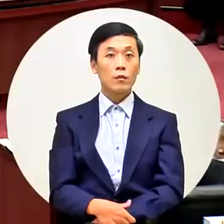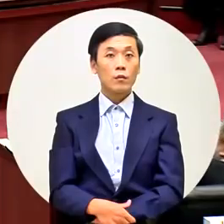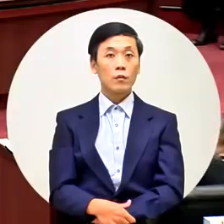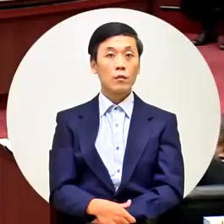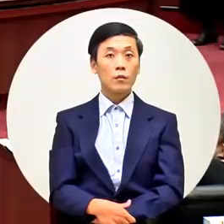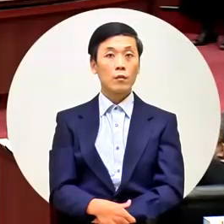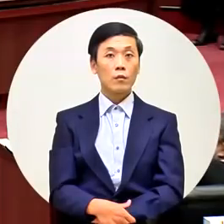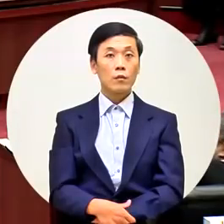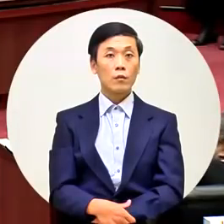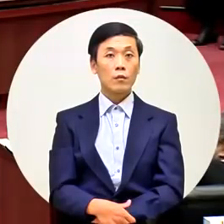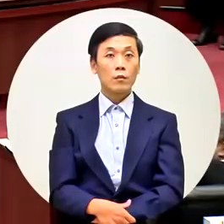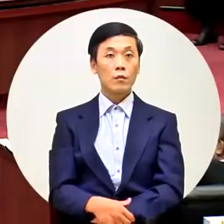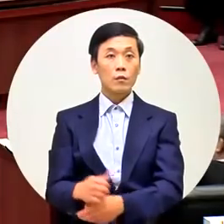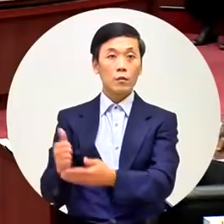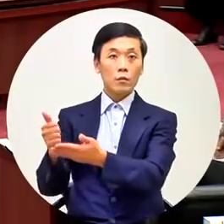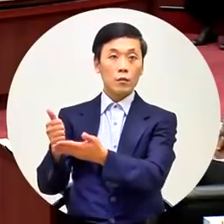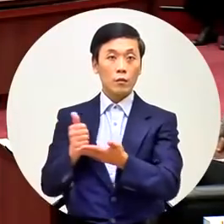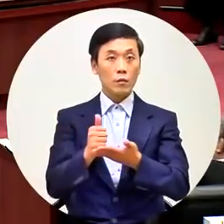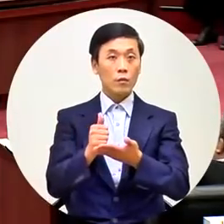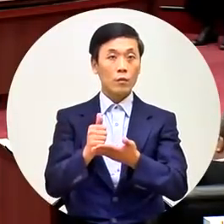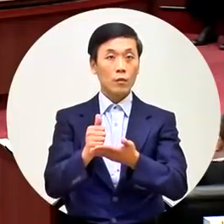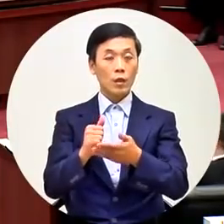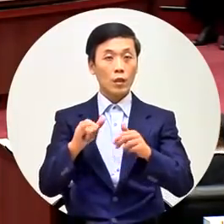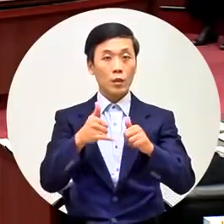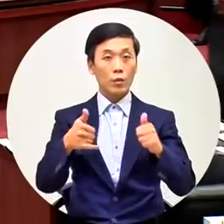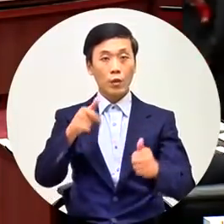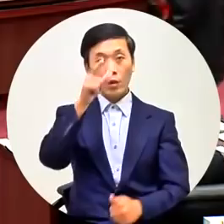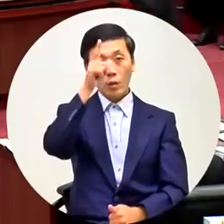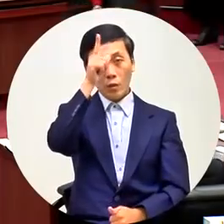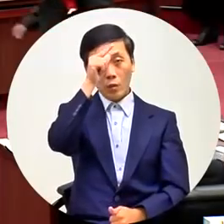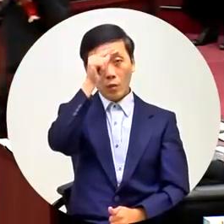请黄明泰议员领取选票。